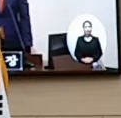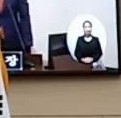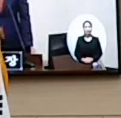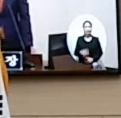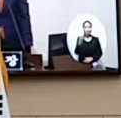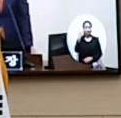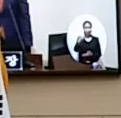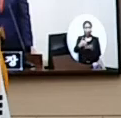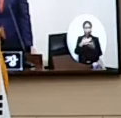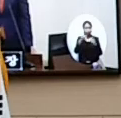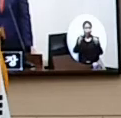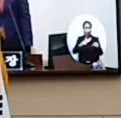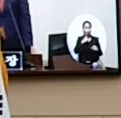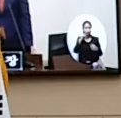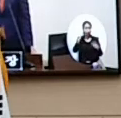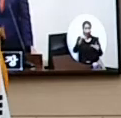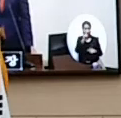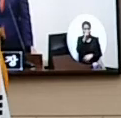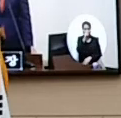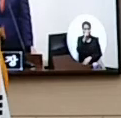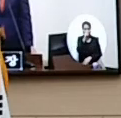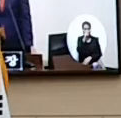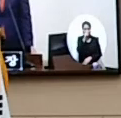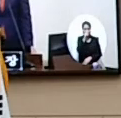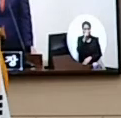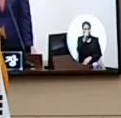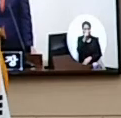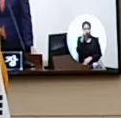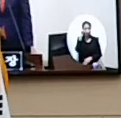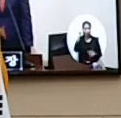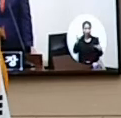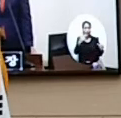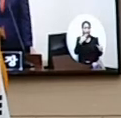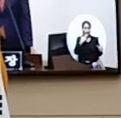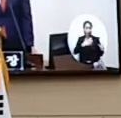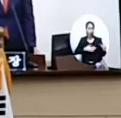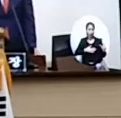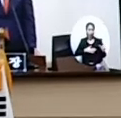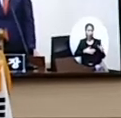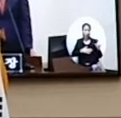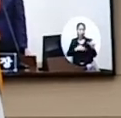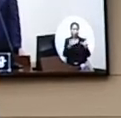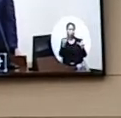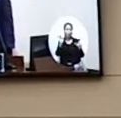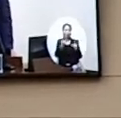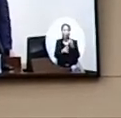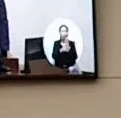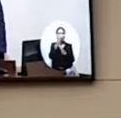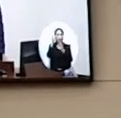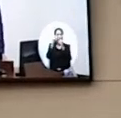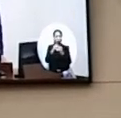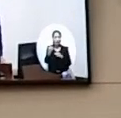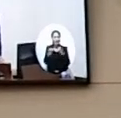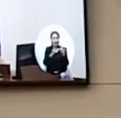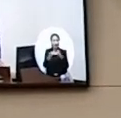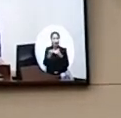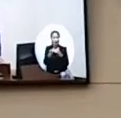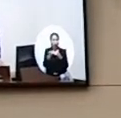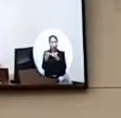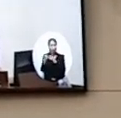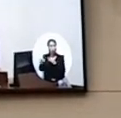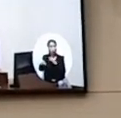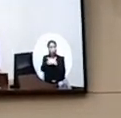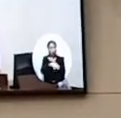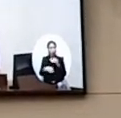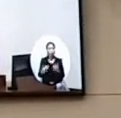본안건을 원안대로 가결하고자 하는 데 이유 없으십니까? 이의가 없으므로 의사결정 제15항 안동시 전통시장 및 상정과